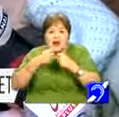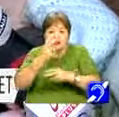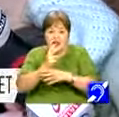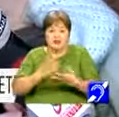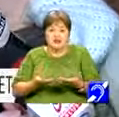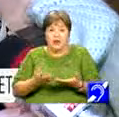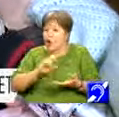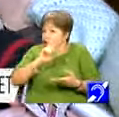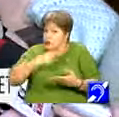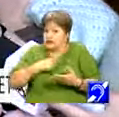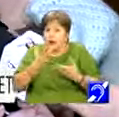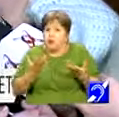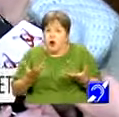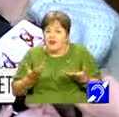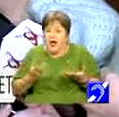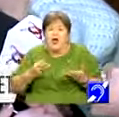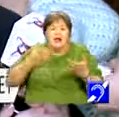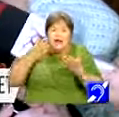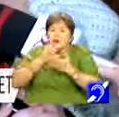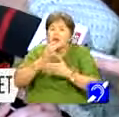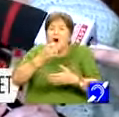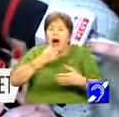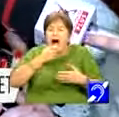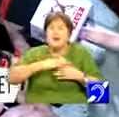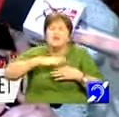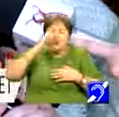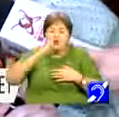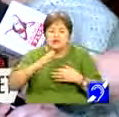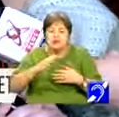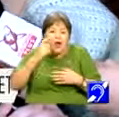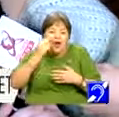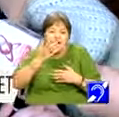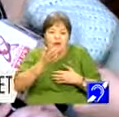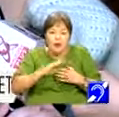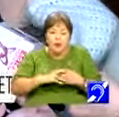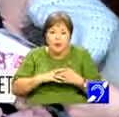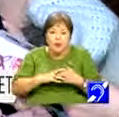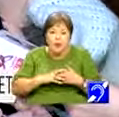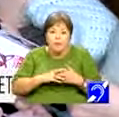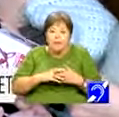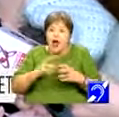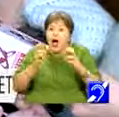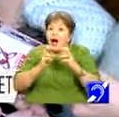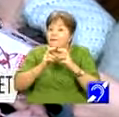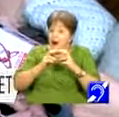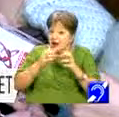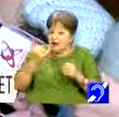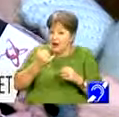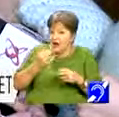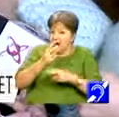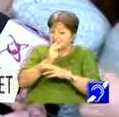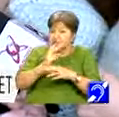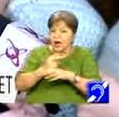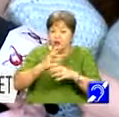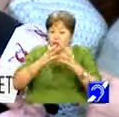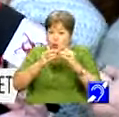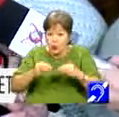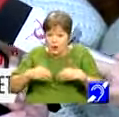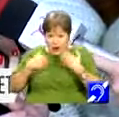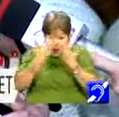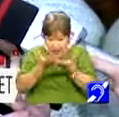și acum la ani bun pe dau un exemplu scanner ala pe care tot statul român la luat